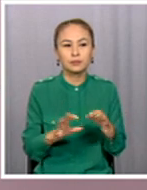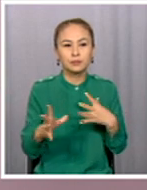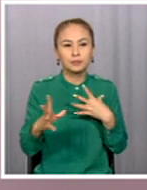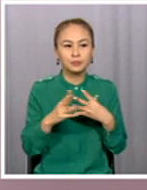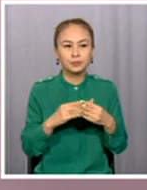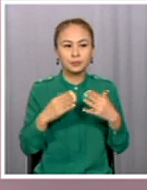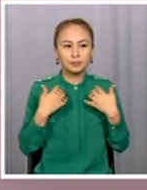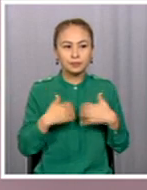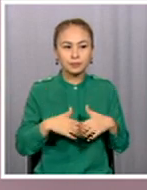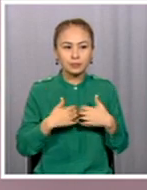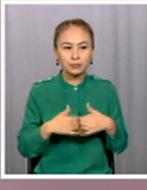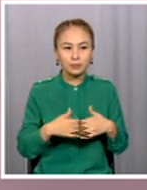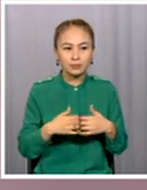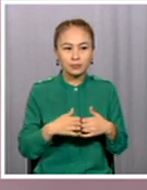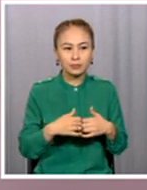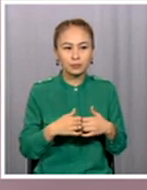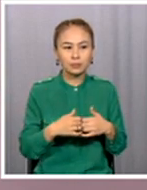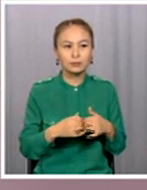есептейік.